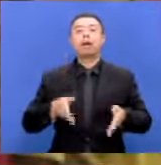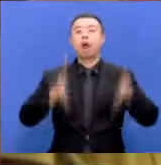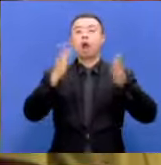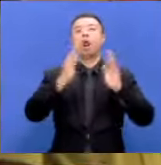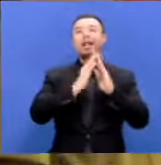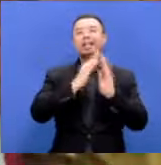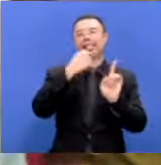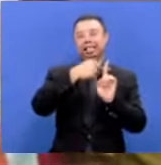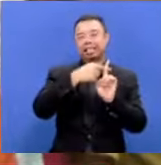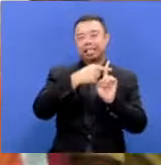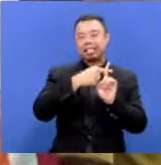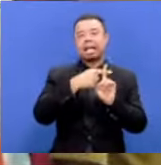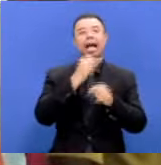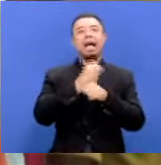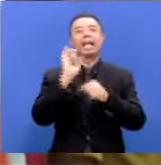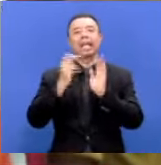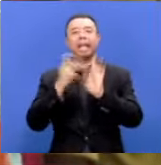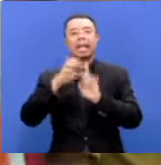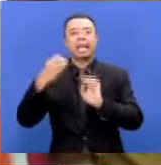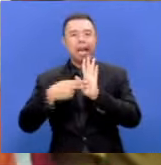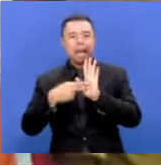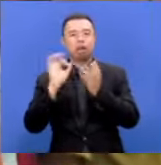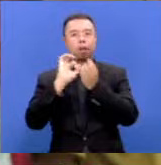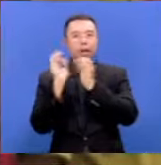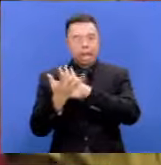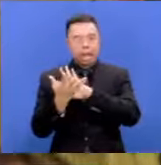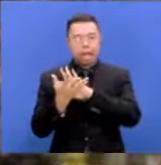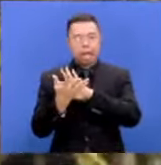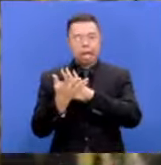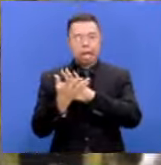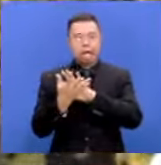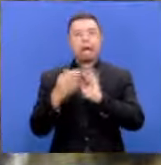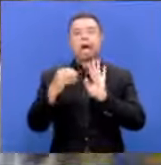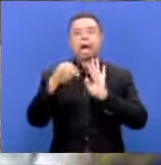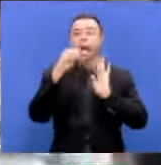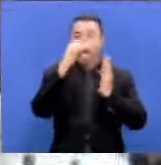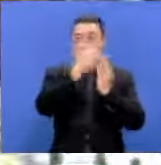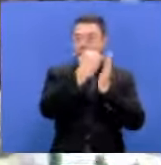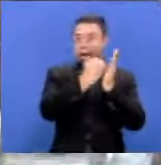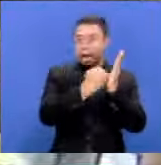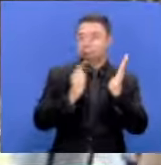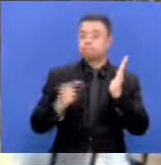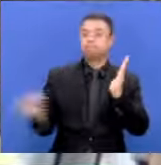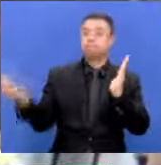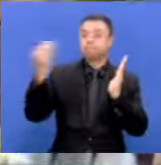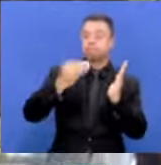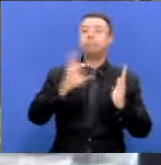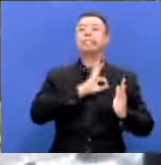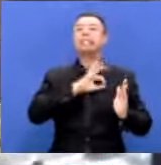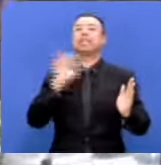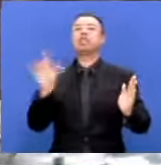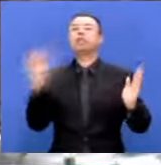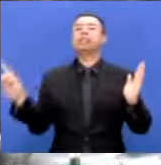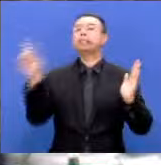di Jalan Nginden Intan Timur, Surabaya, Jawa Timur. Acara ini juga dihadiri langsung oleh Presiden Republik